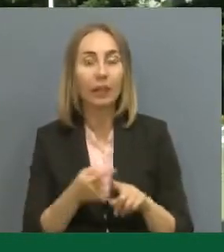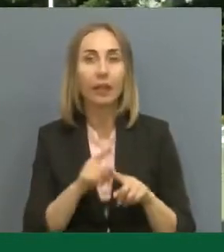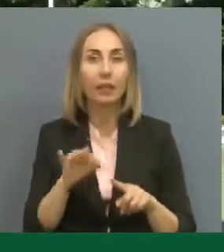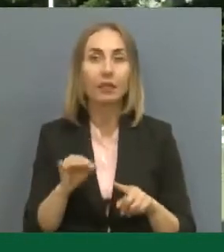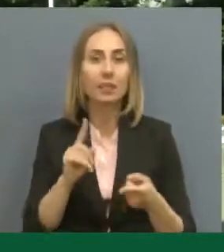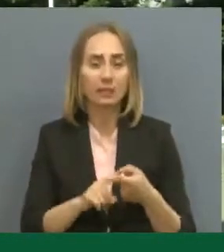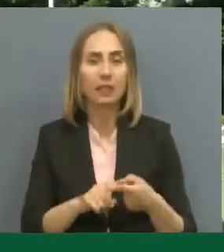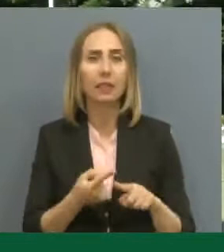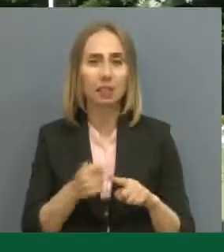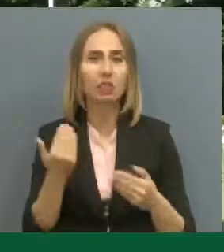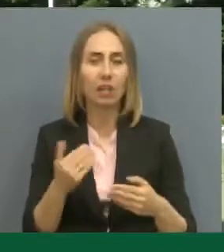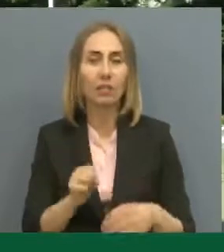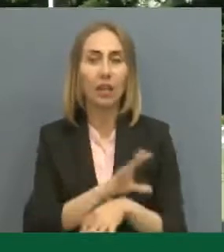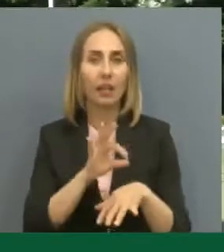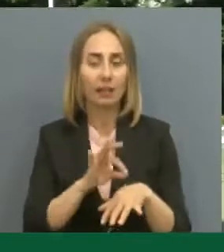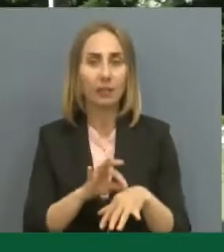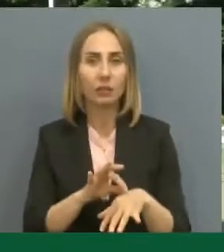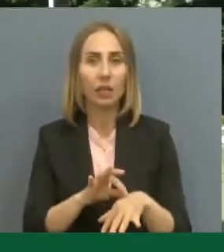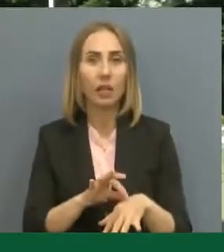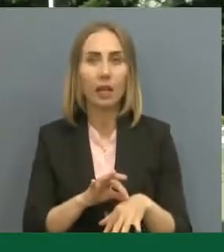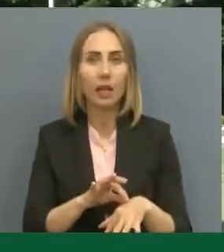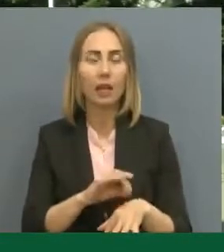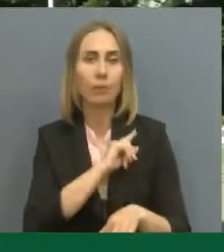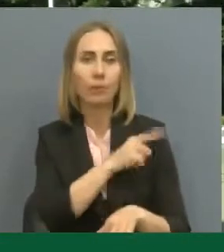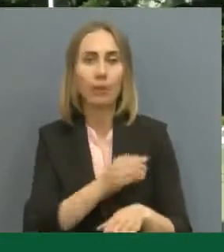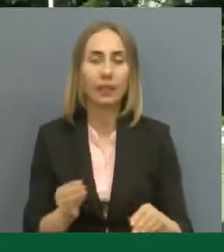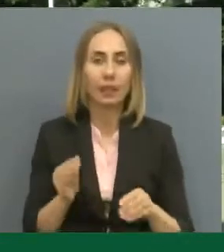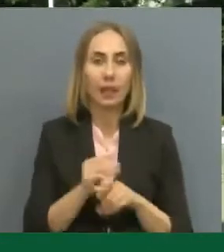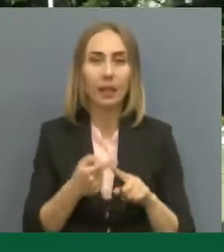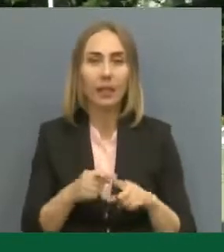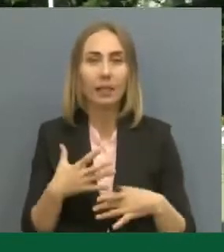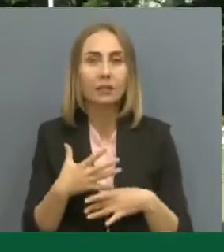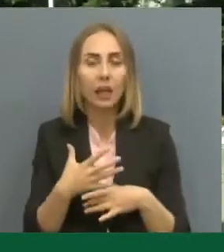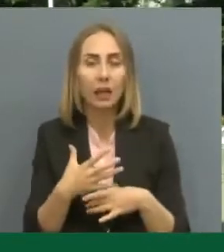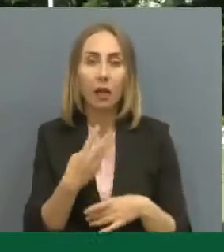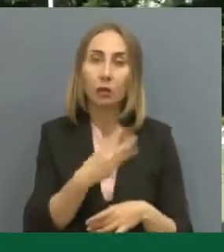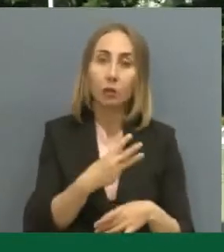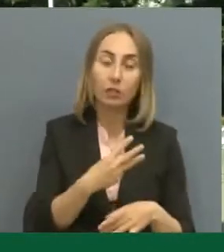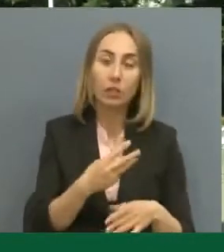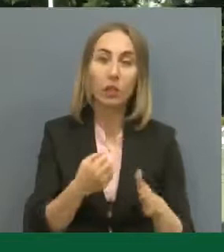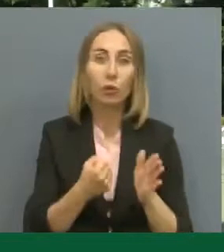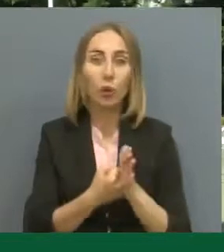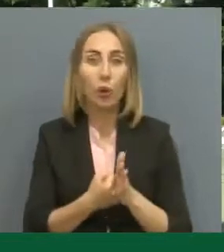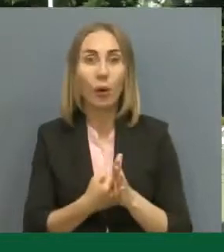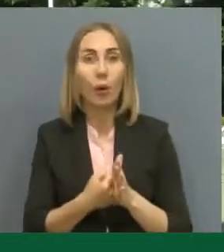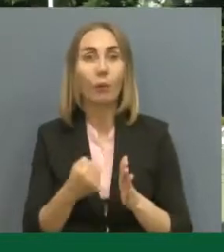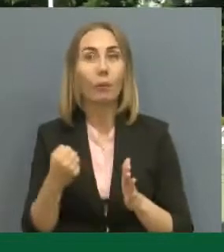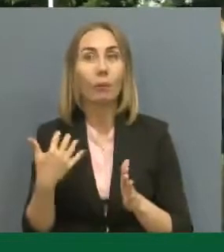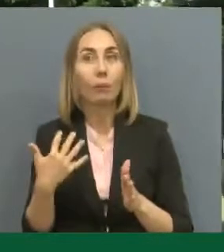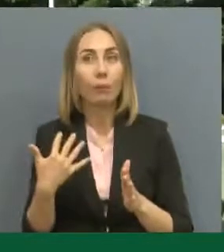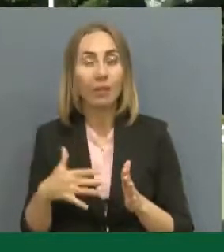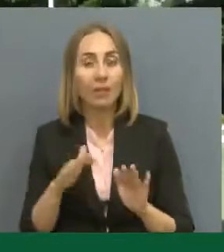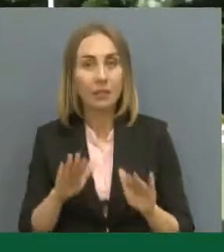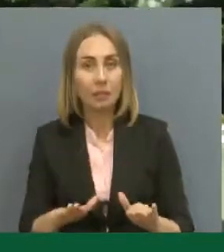по коронавирусной инфекции, проектная мощность в лагерях сокращена от 30 до 50 мест. И